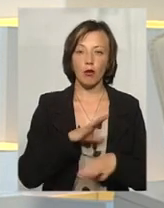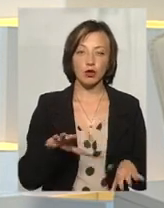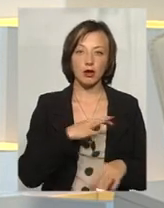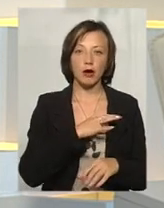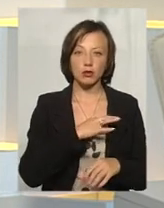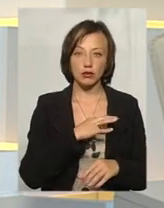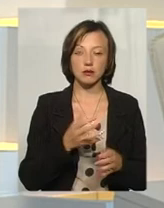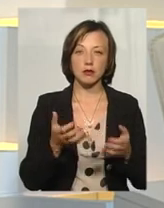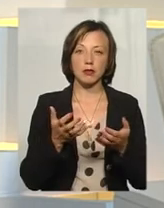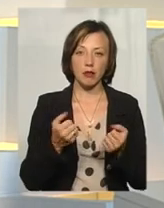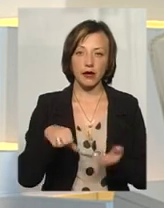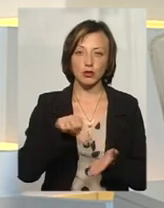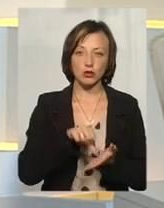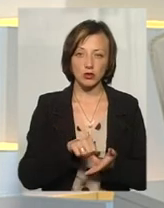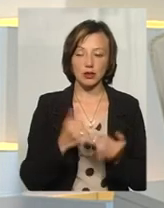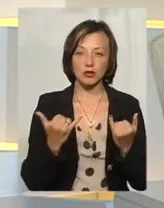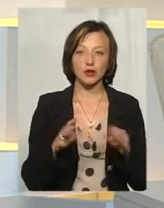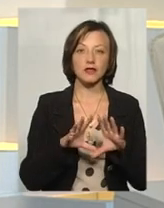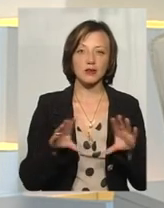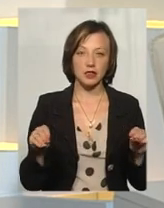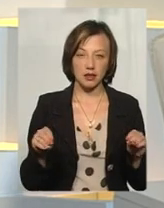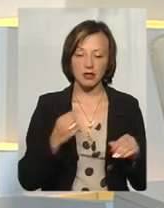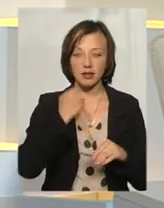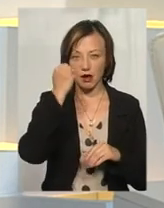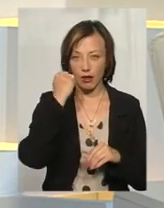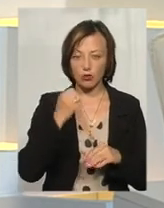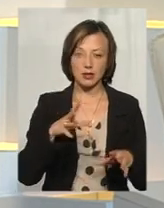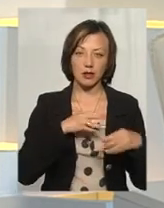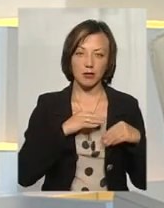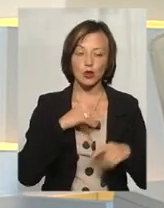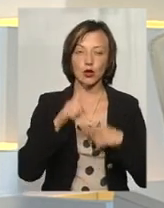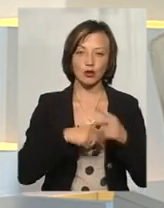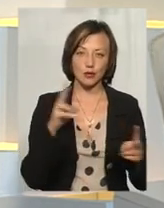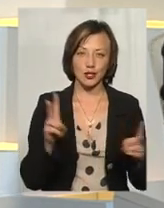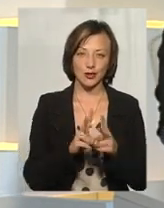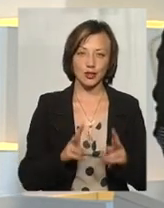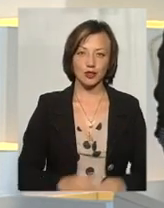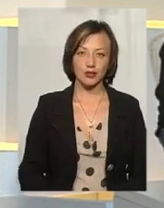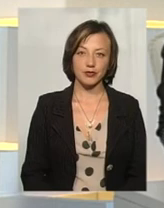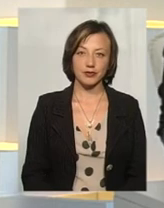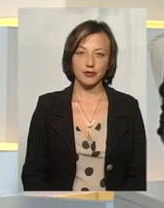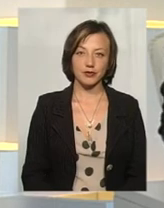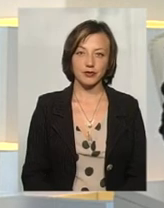байдужі, приймайте участь. А на сьогодні це все. Дякуємо, що були з нами. До наступних зустрічей.